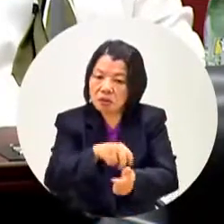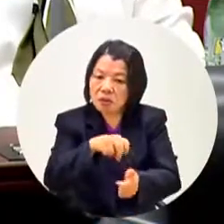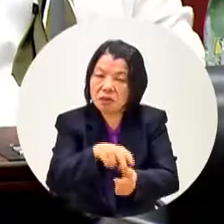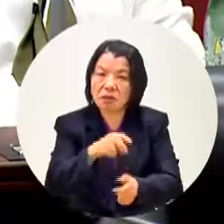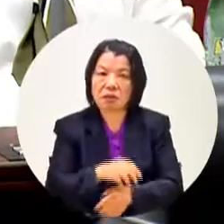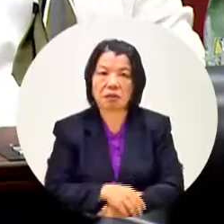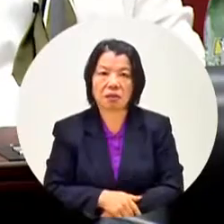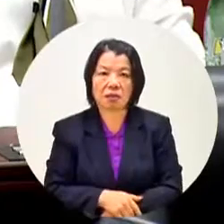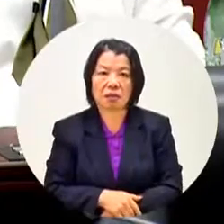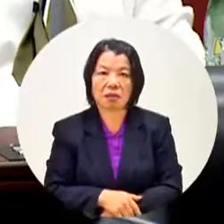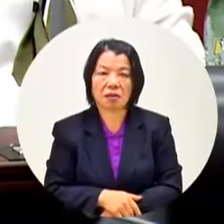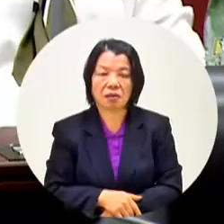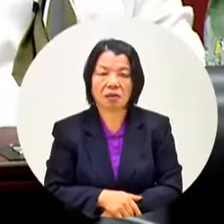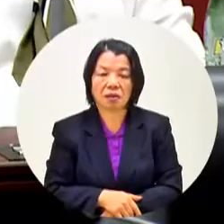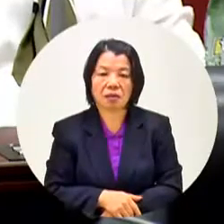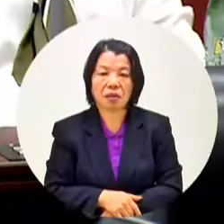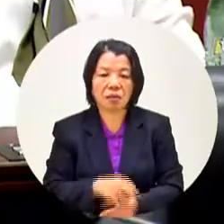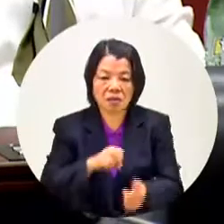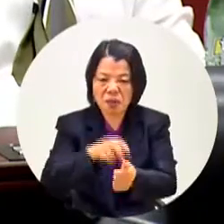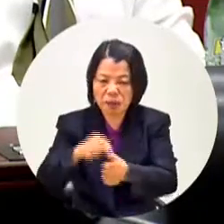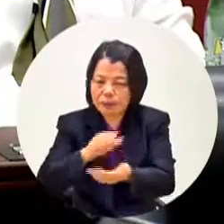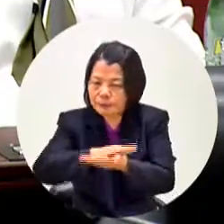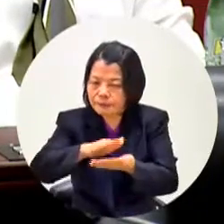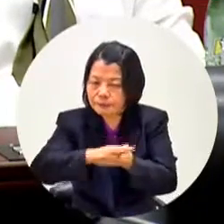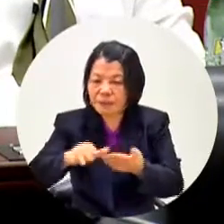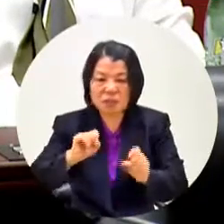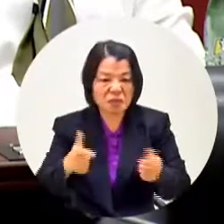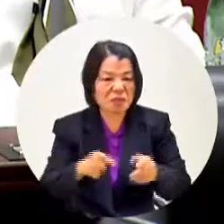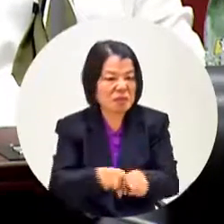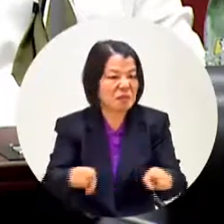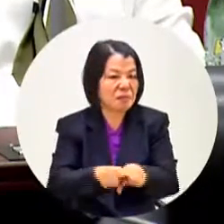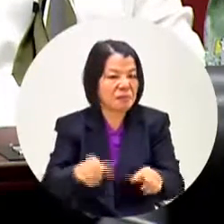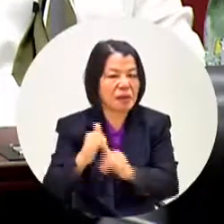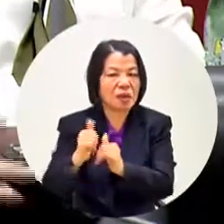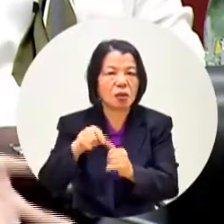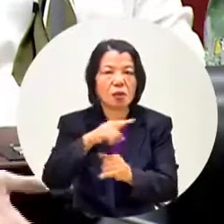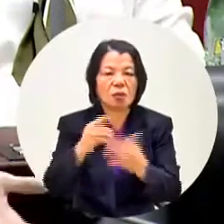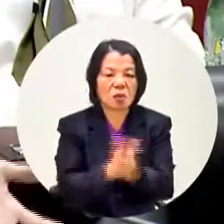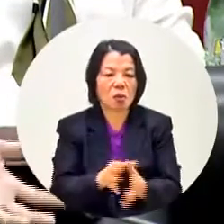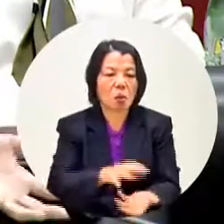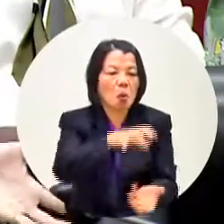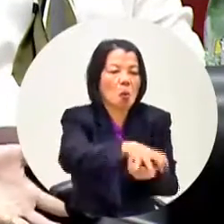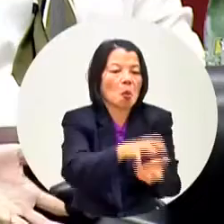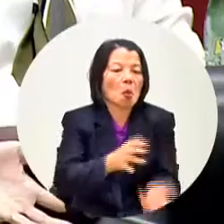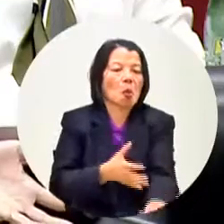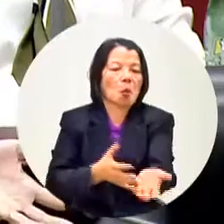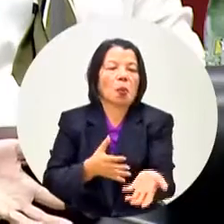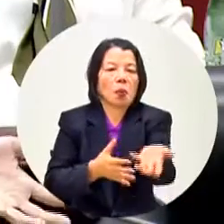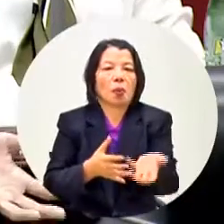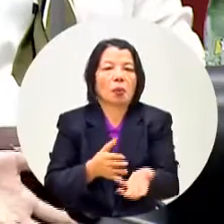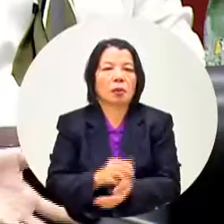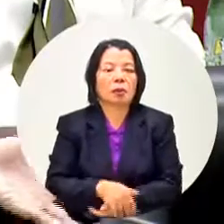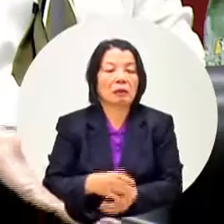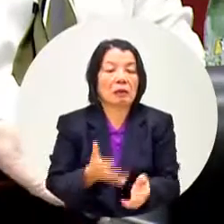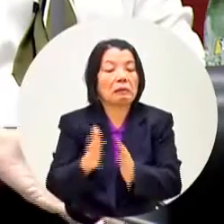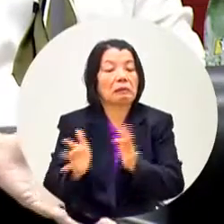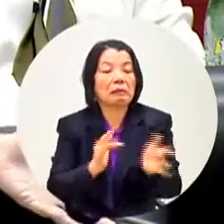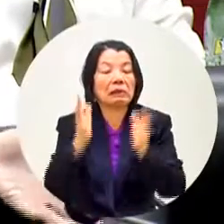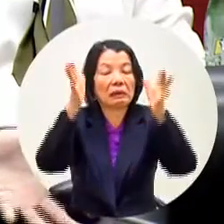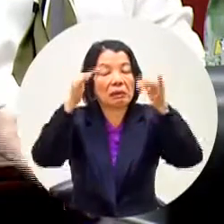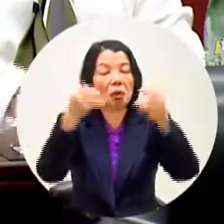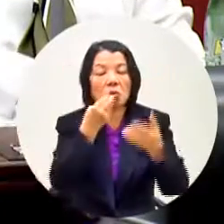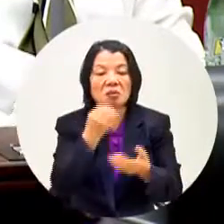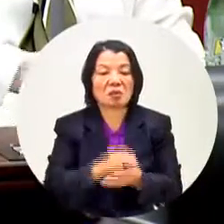罪魁祸首是那些不当饲养弃养的饲主。那爱妈他们为了解决这个问题，我认识很多的